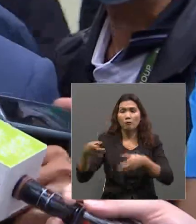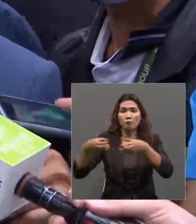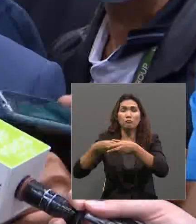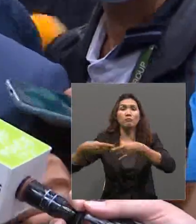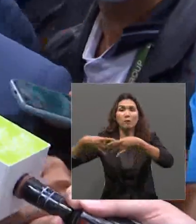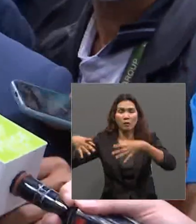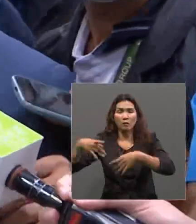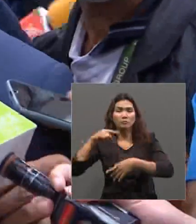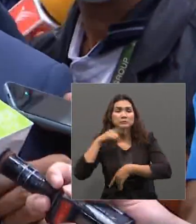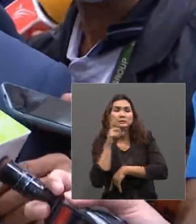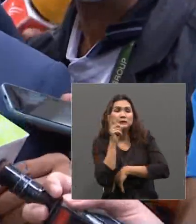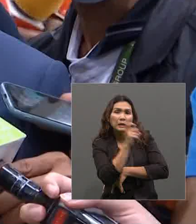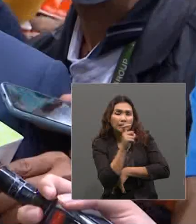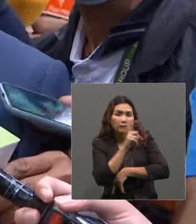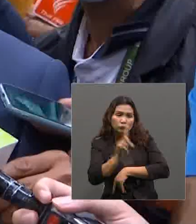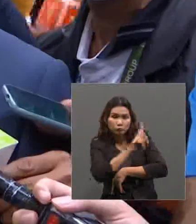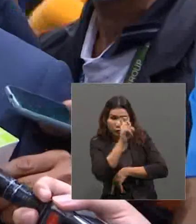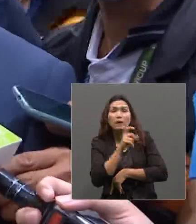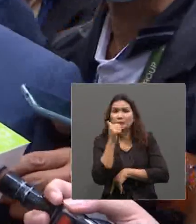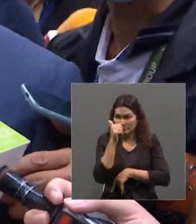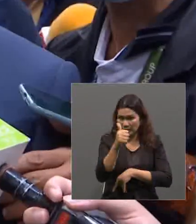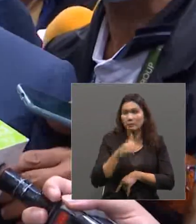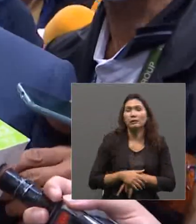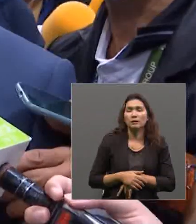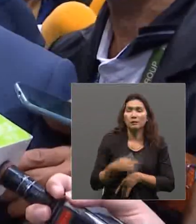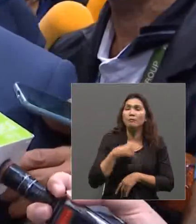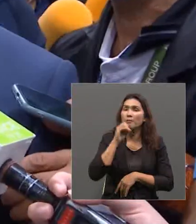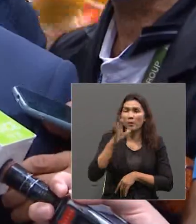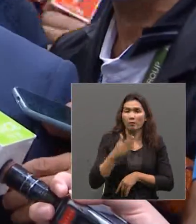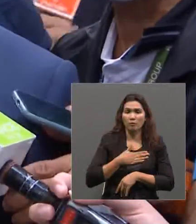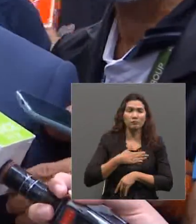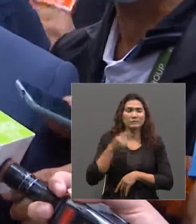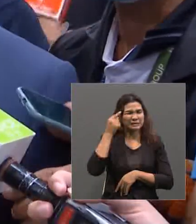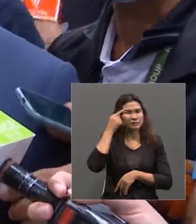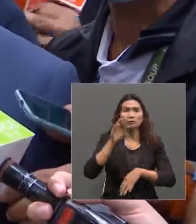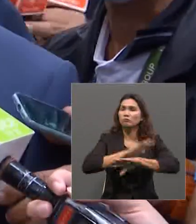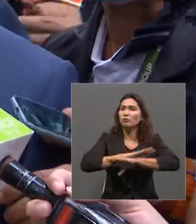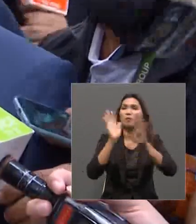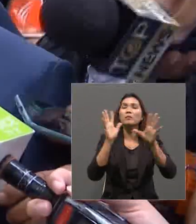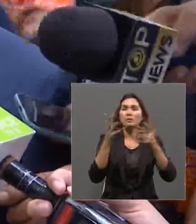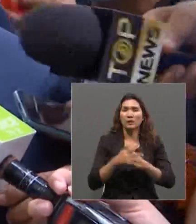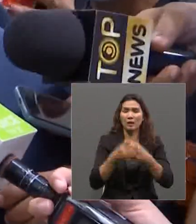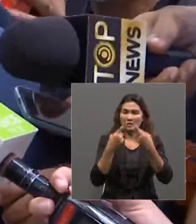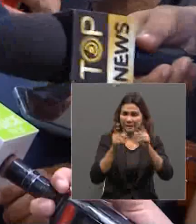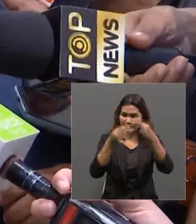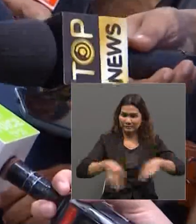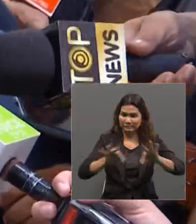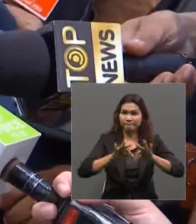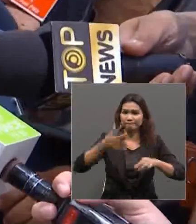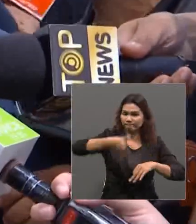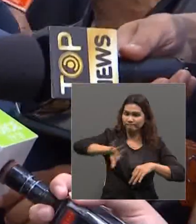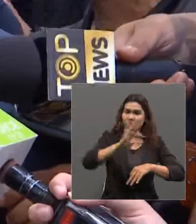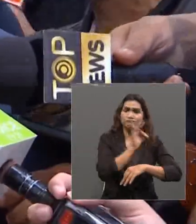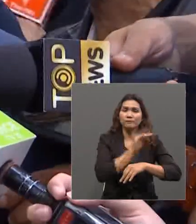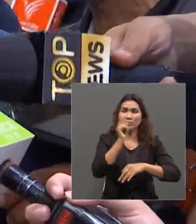บถามสงสัยต่อรัฐบาลได้จึงยืนยันค่ะว่าพรรคไม่มีการล่มองค์ประชุมแต่ทั้งหมดก็ต้องขึ้นอยู่กับความร่วมมือของสม